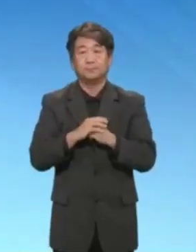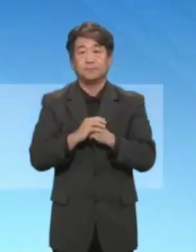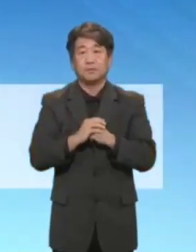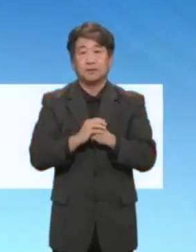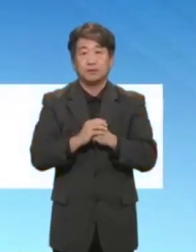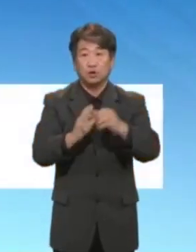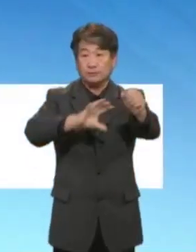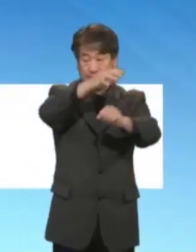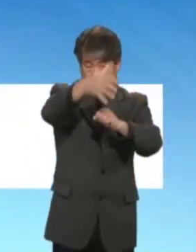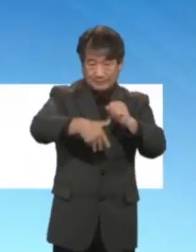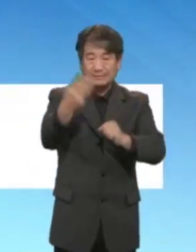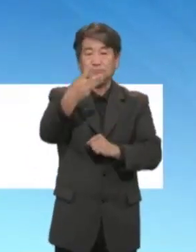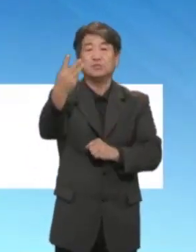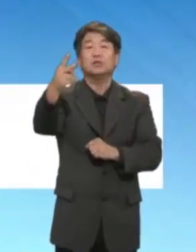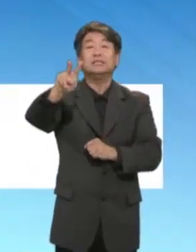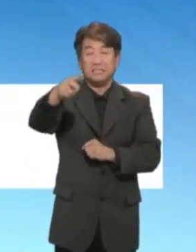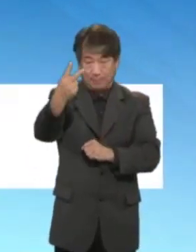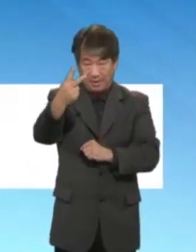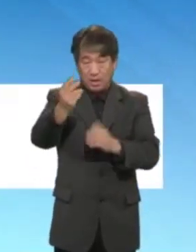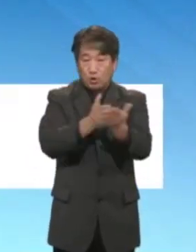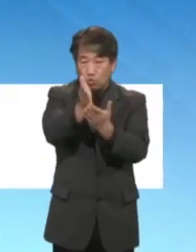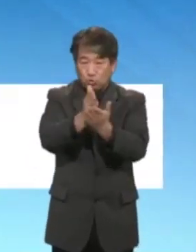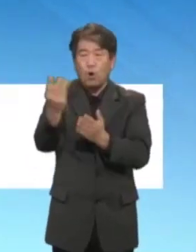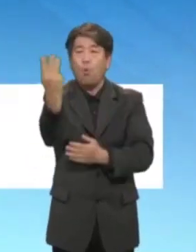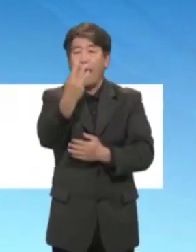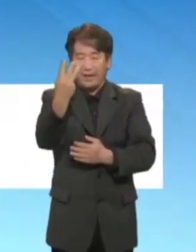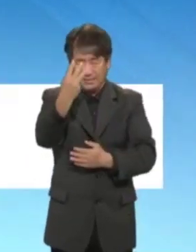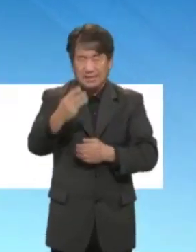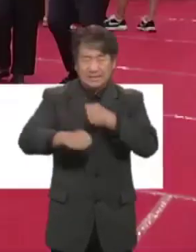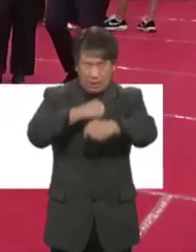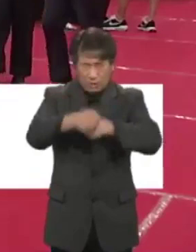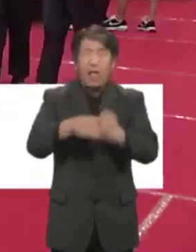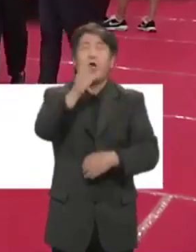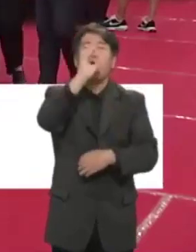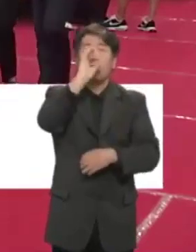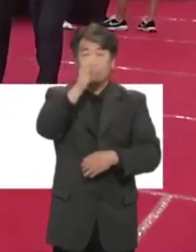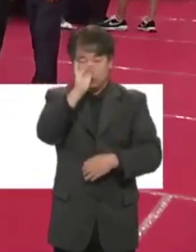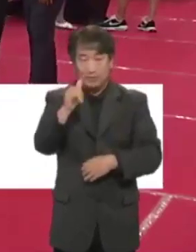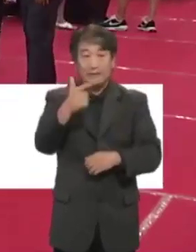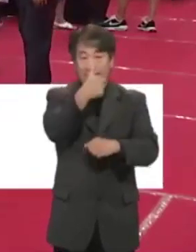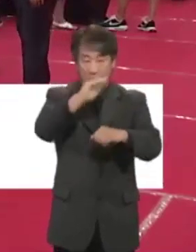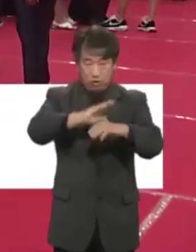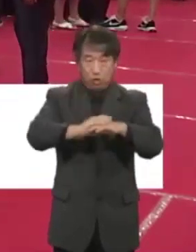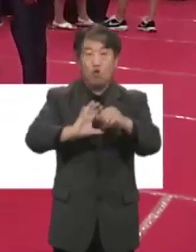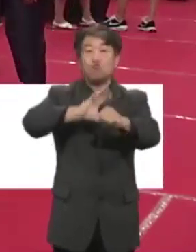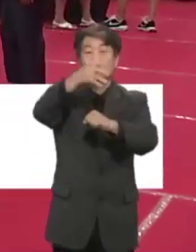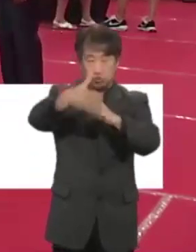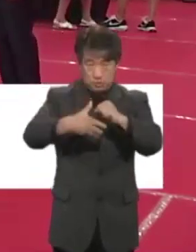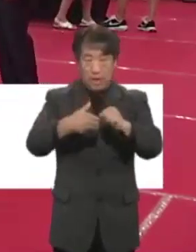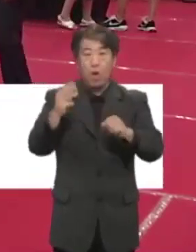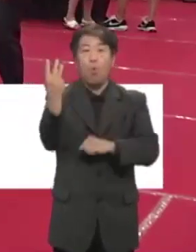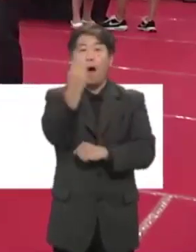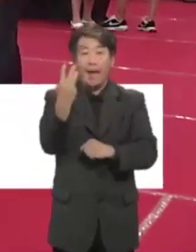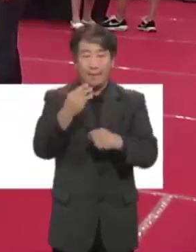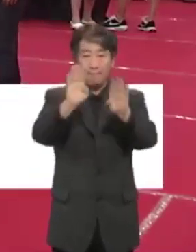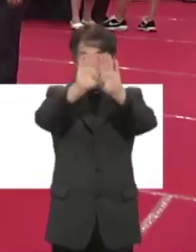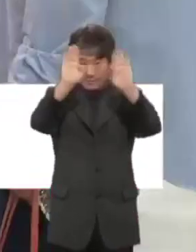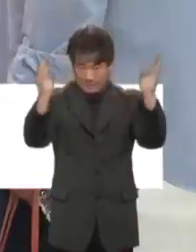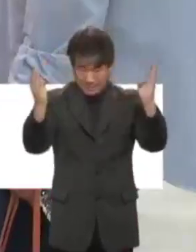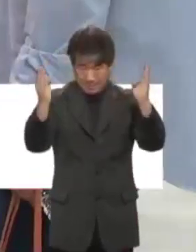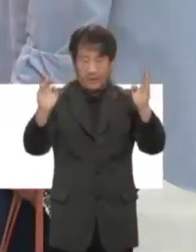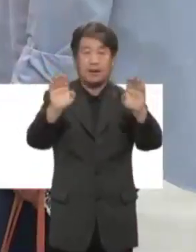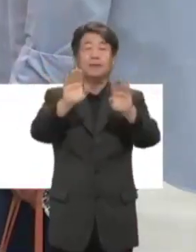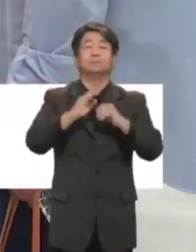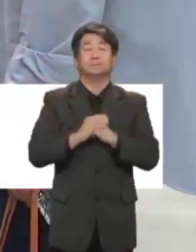전 세계 3200여종의 와인을 자유롭게 맛볼 수 있는 대전 국제 와인 주류박람회가 대전 컨벤션센터